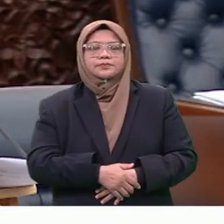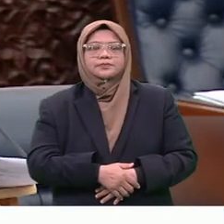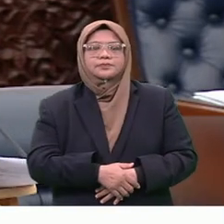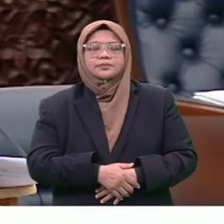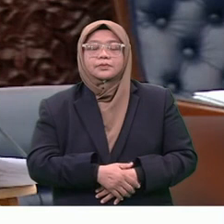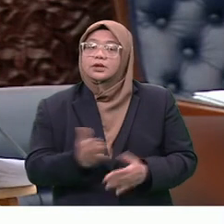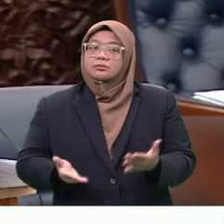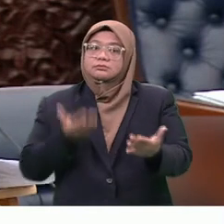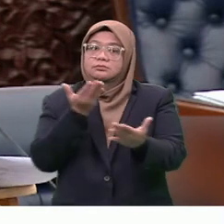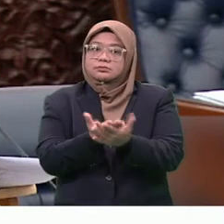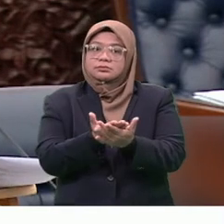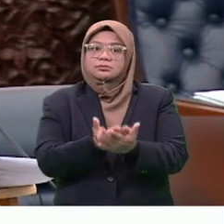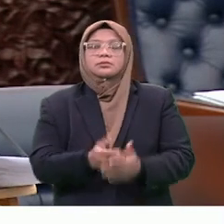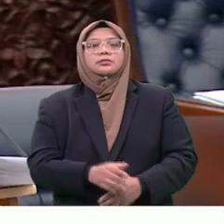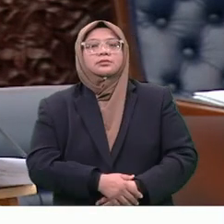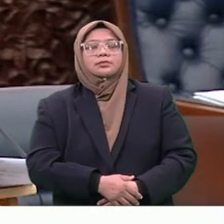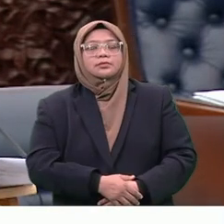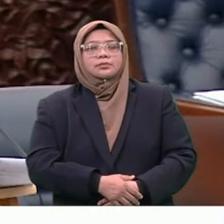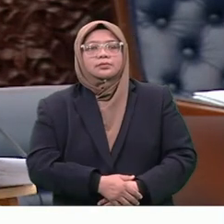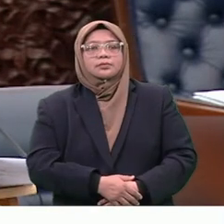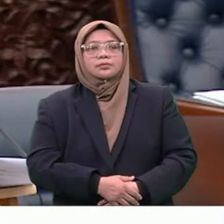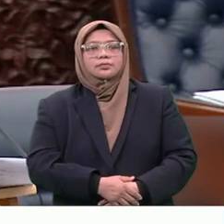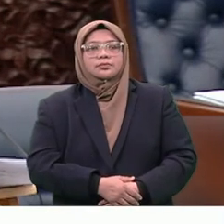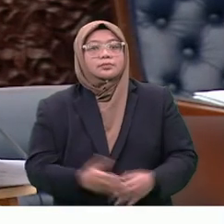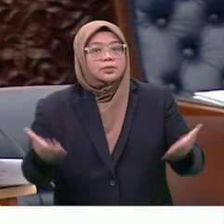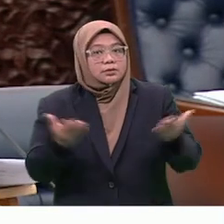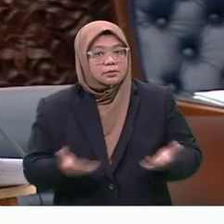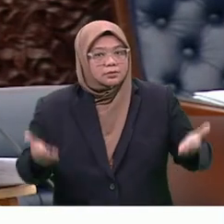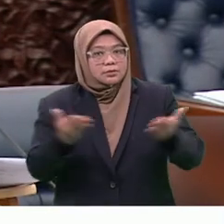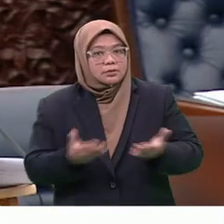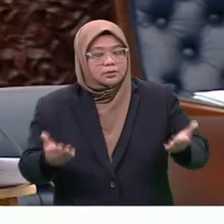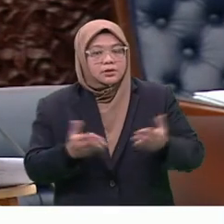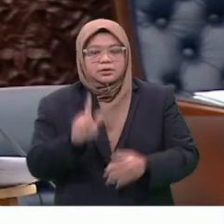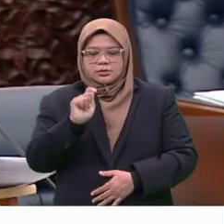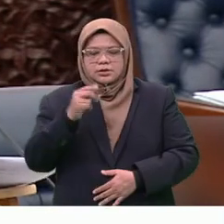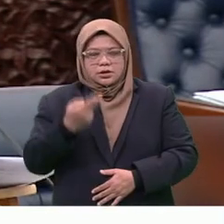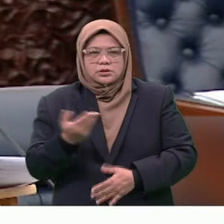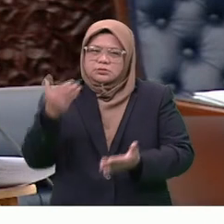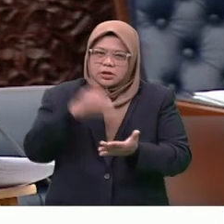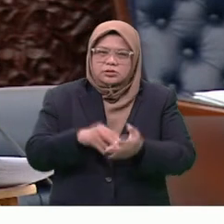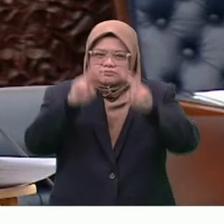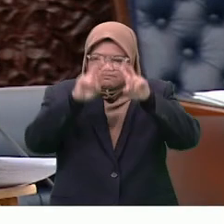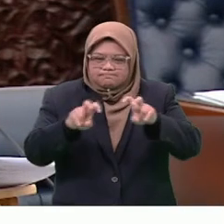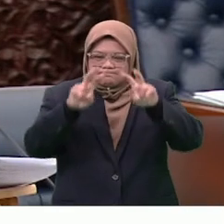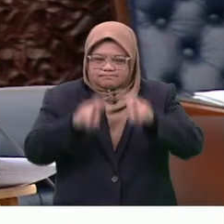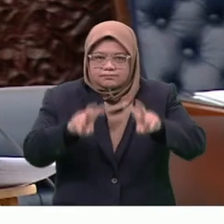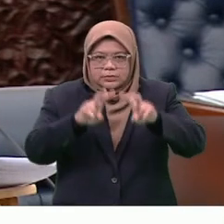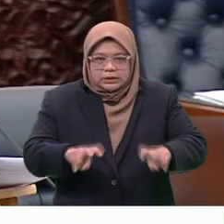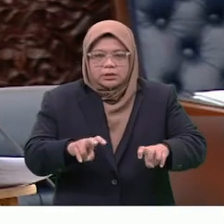itu Saya ingin mencadangkan di sini supaya tabung Haji mengkaji smule